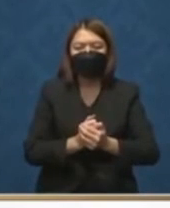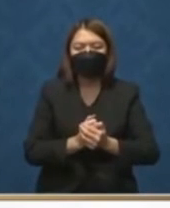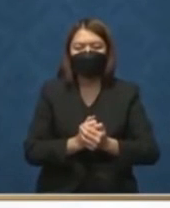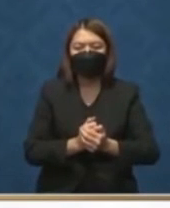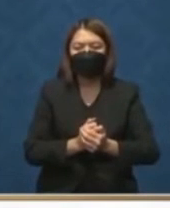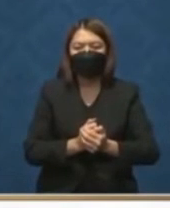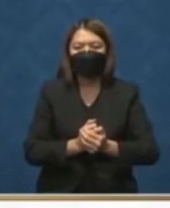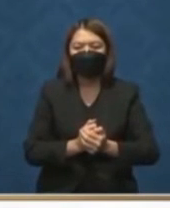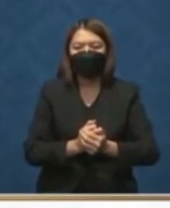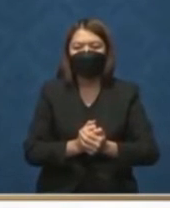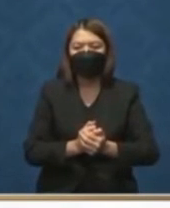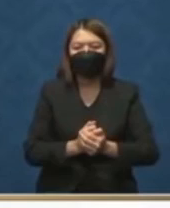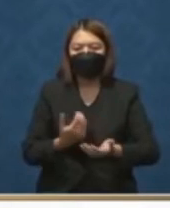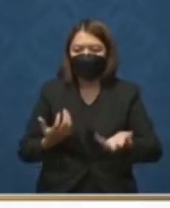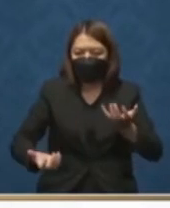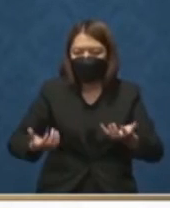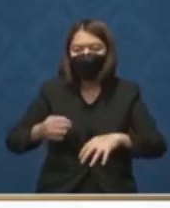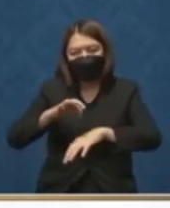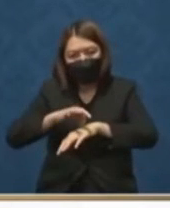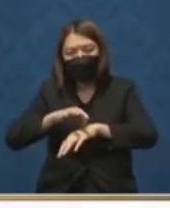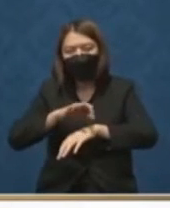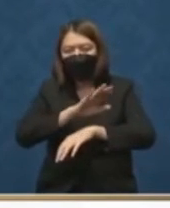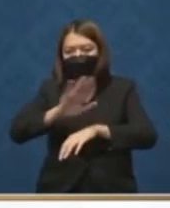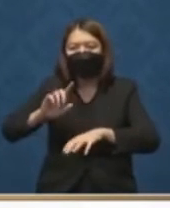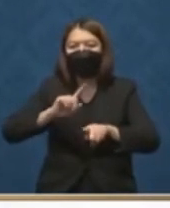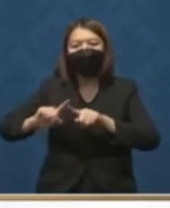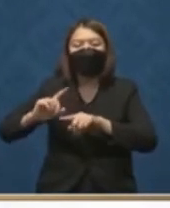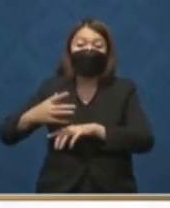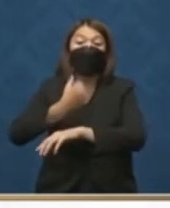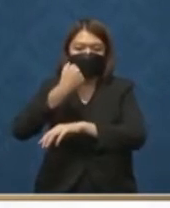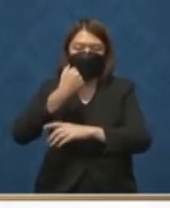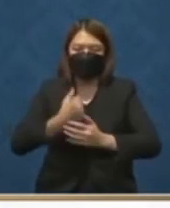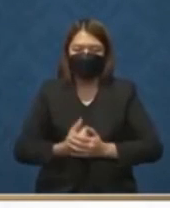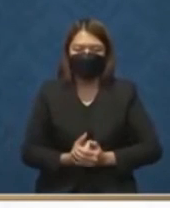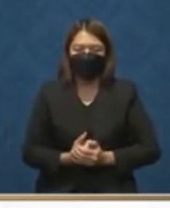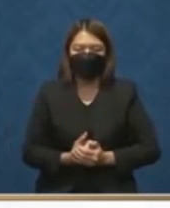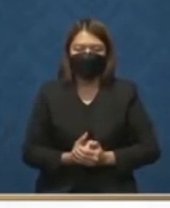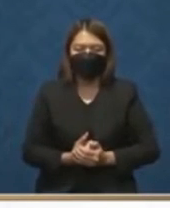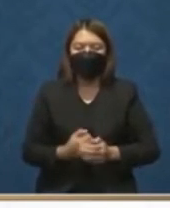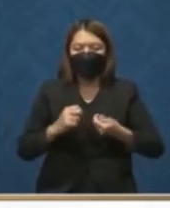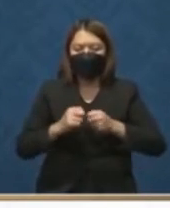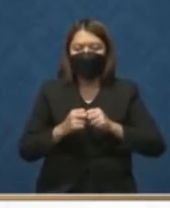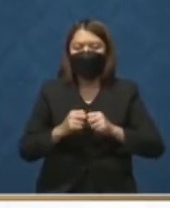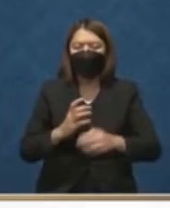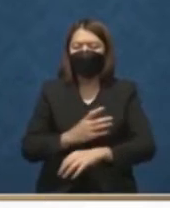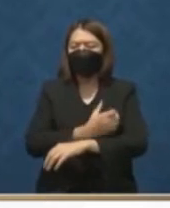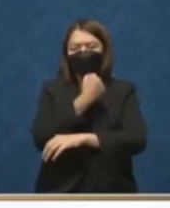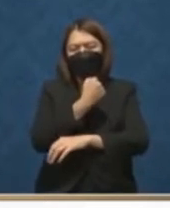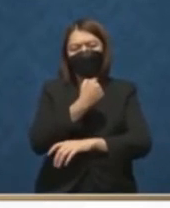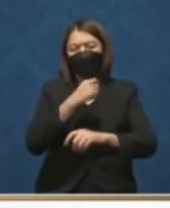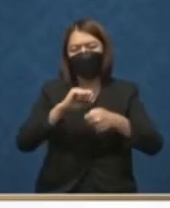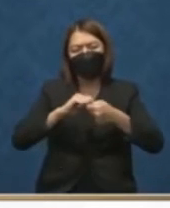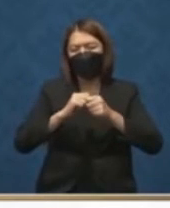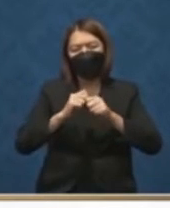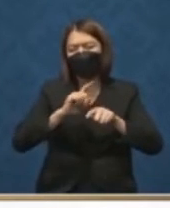ทางการเมืองไม่ว่าจะเป็นความขัดแย้งทางการเมืองความไม่มี